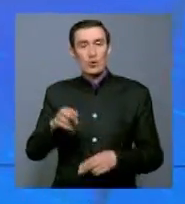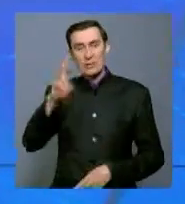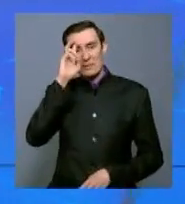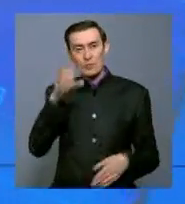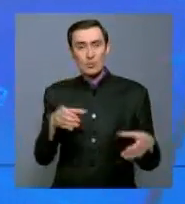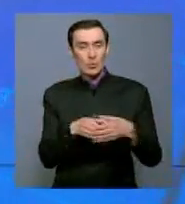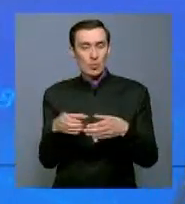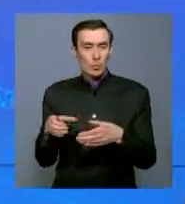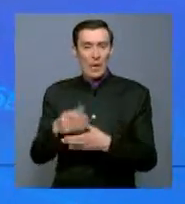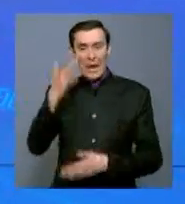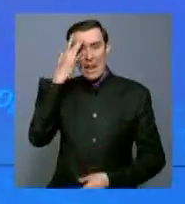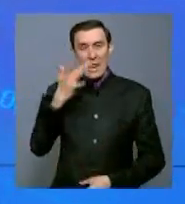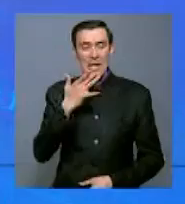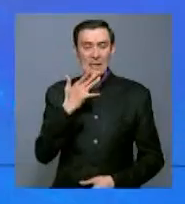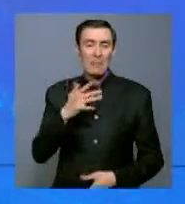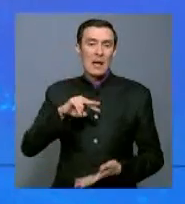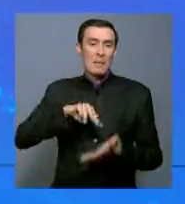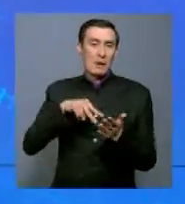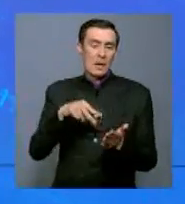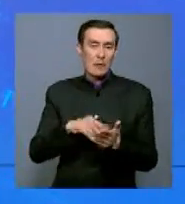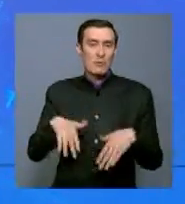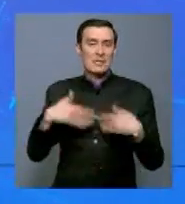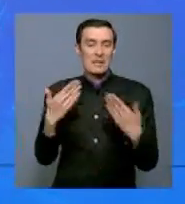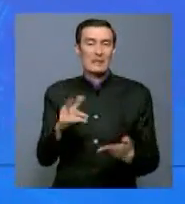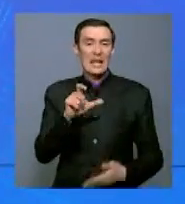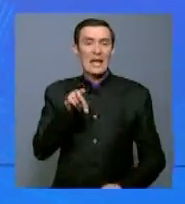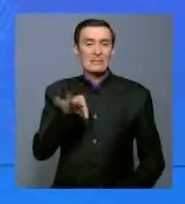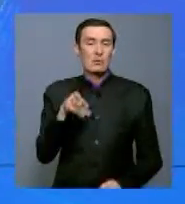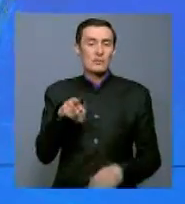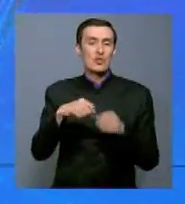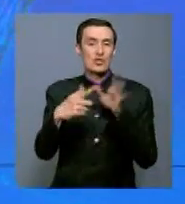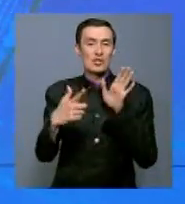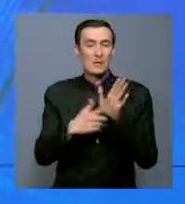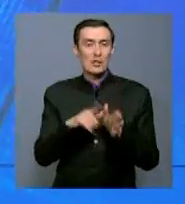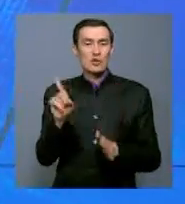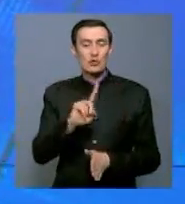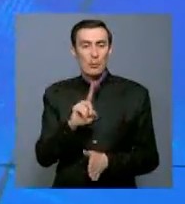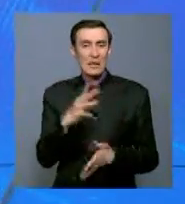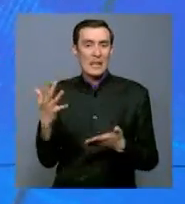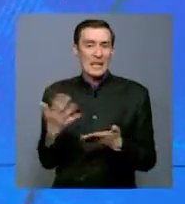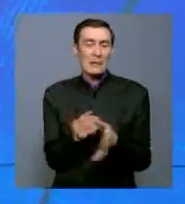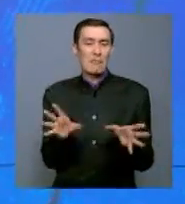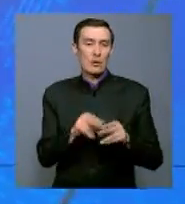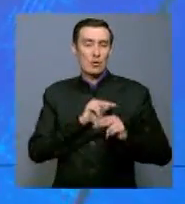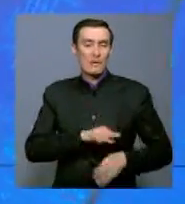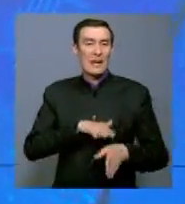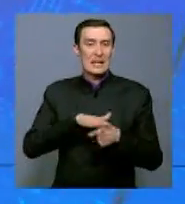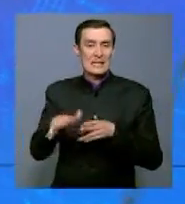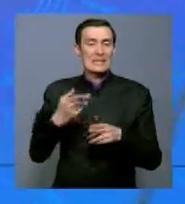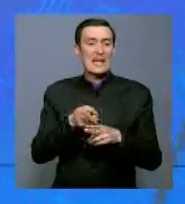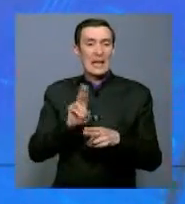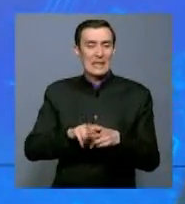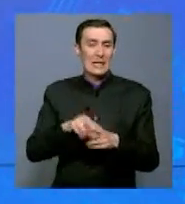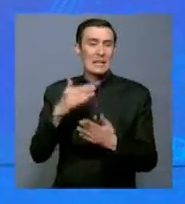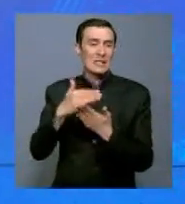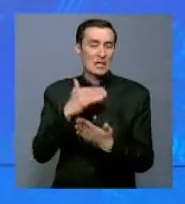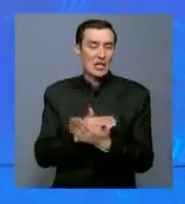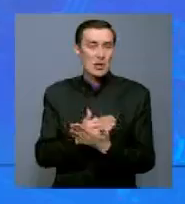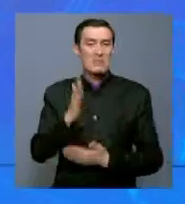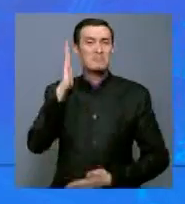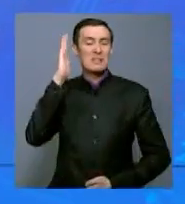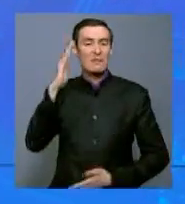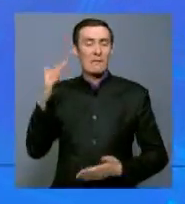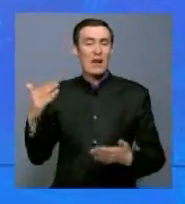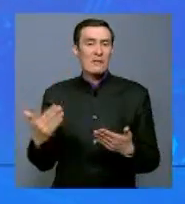государственных структур. Летом концепцию представят на Экспо-2017, чтобы найти партнеров для реализации задачи. О